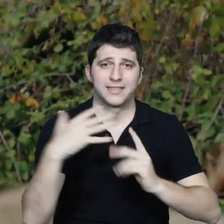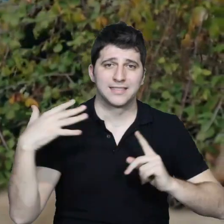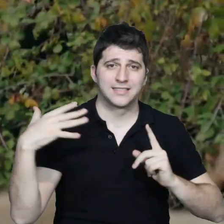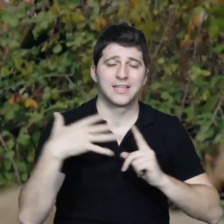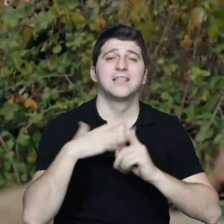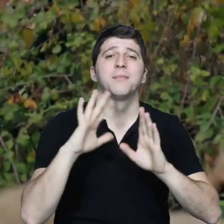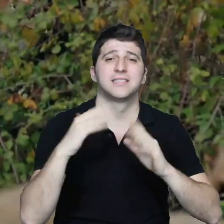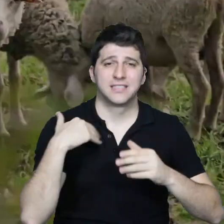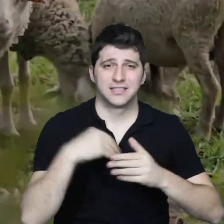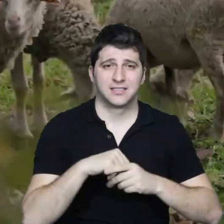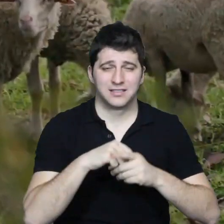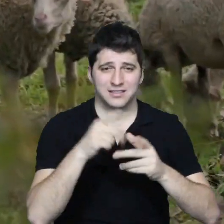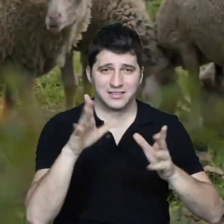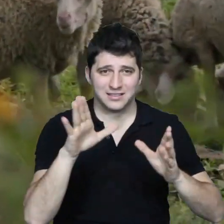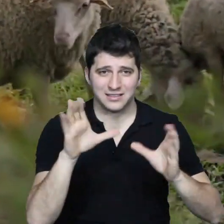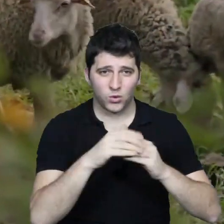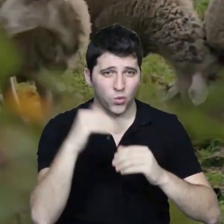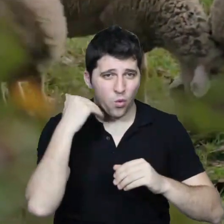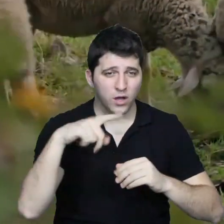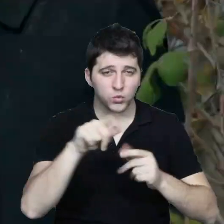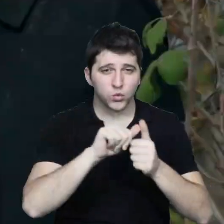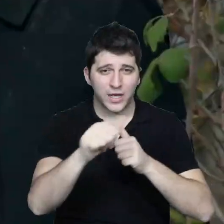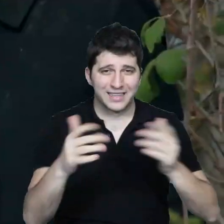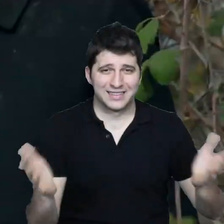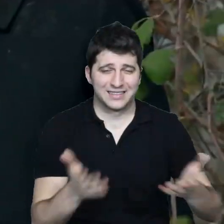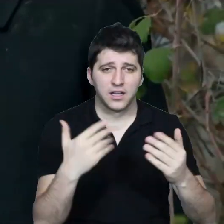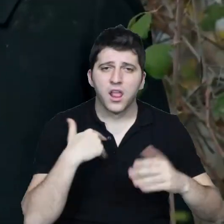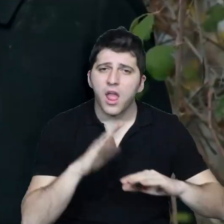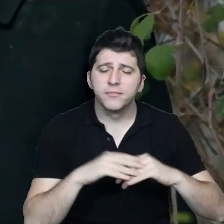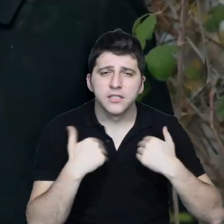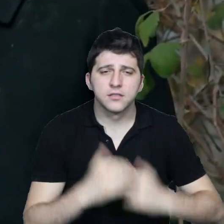diye sürüyü uzaktan kumanda edeceğiz. Ne yapacağız?